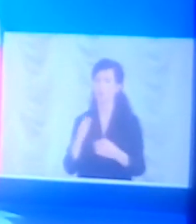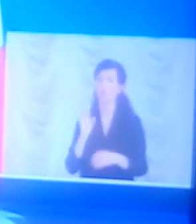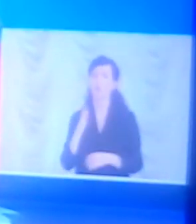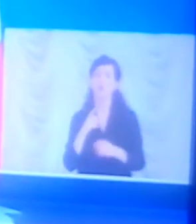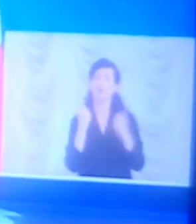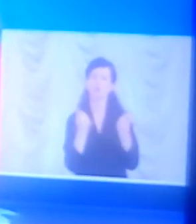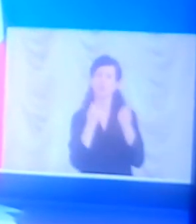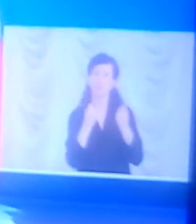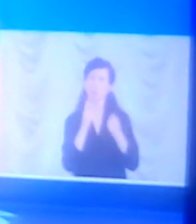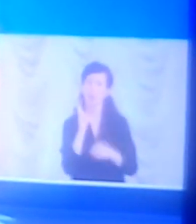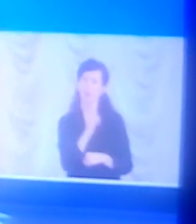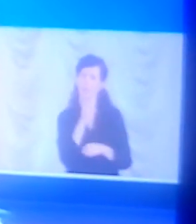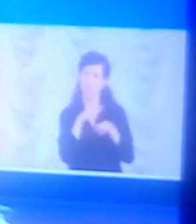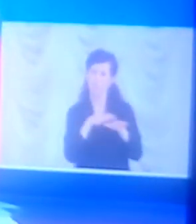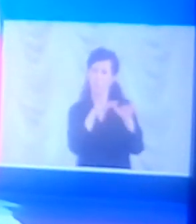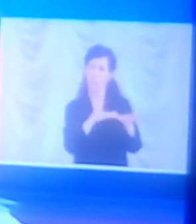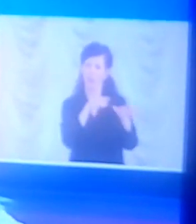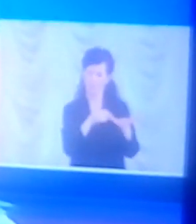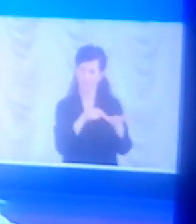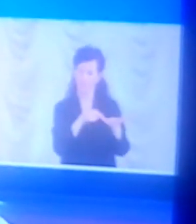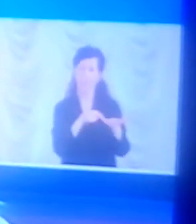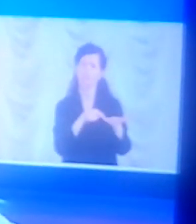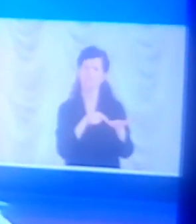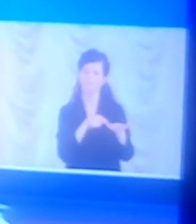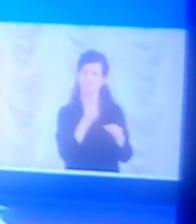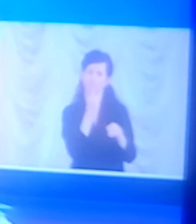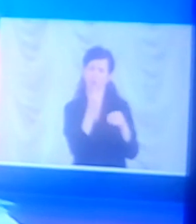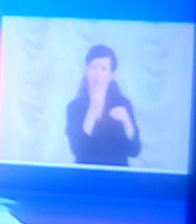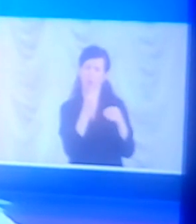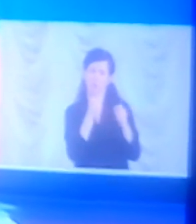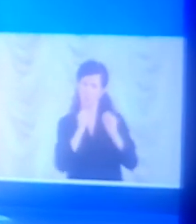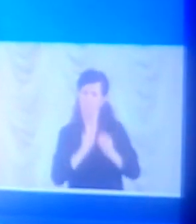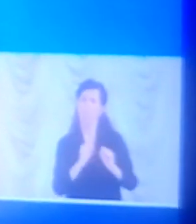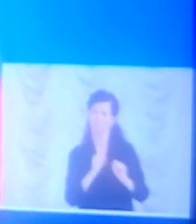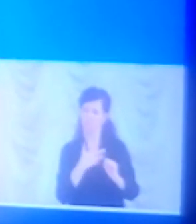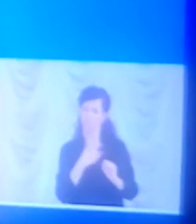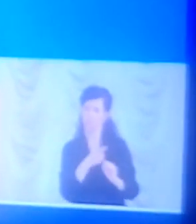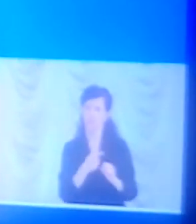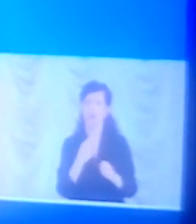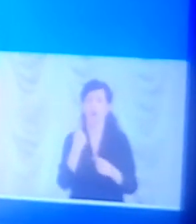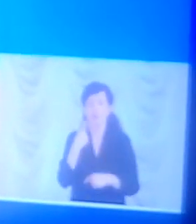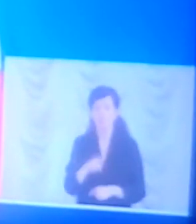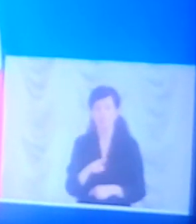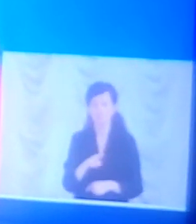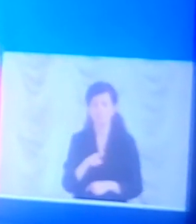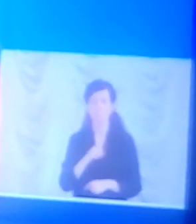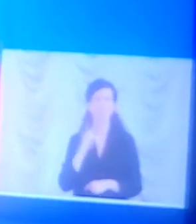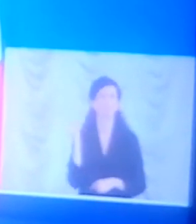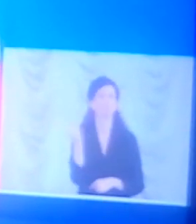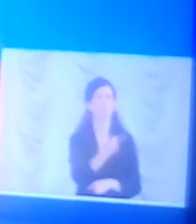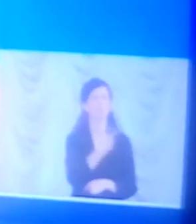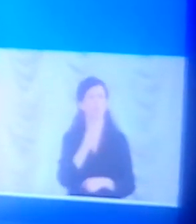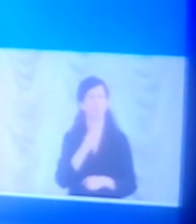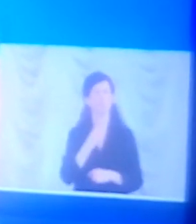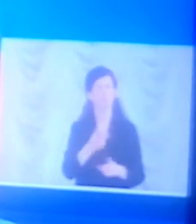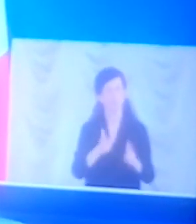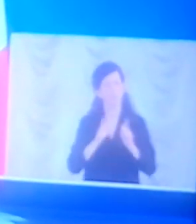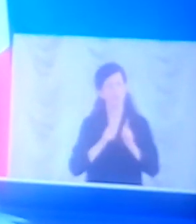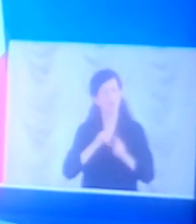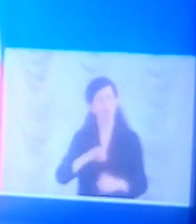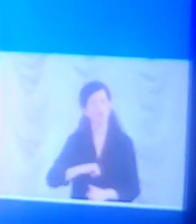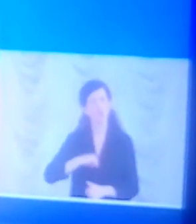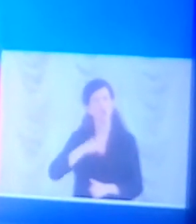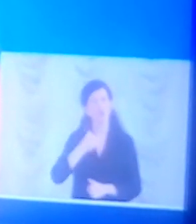cerimonie funebri, e qui devo aprire una parentesi. Credo abbia addolorato tutti, non solo me, il fatto di